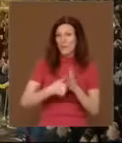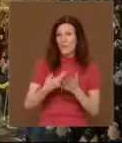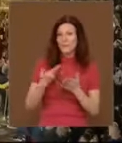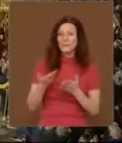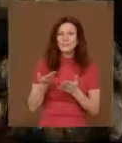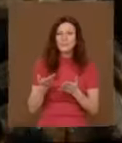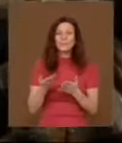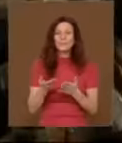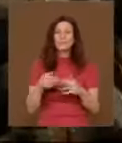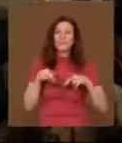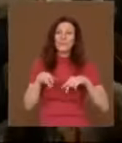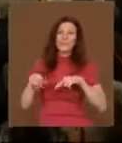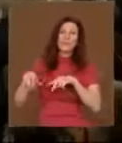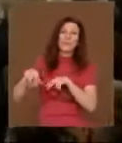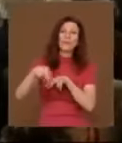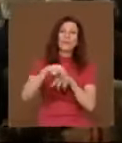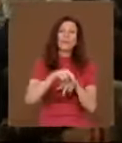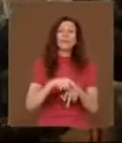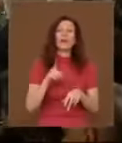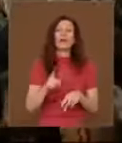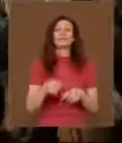изпълнява тази